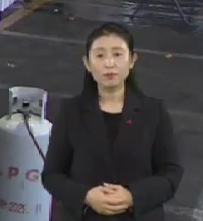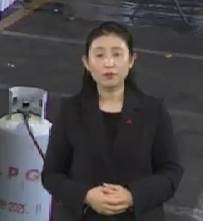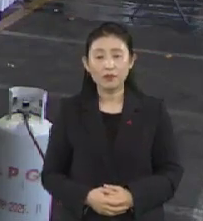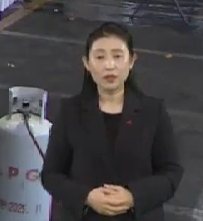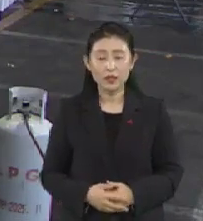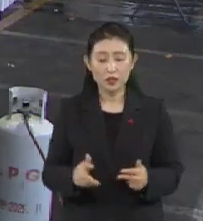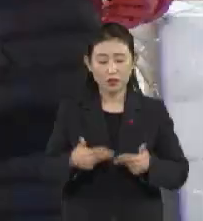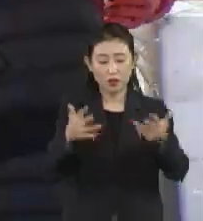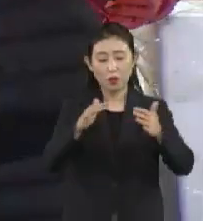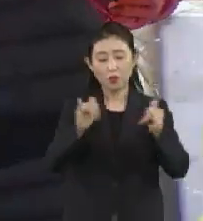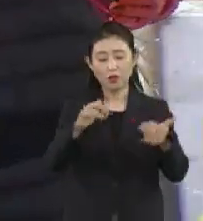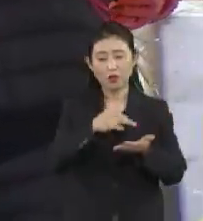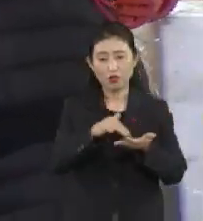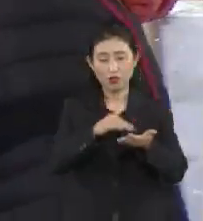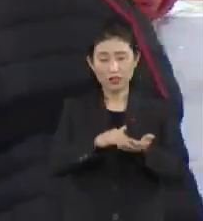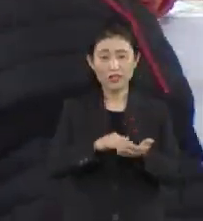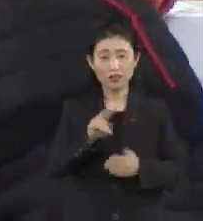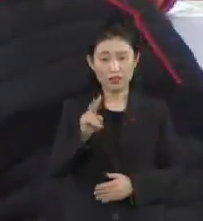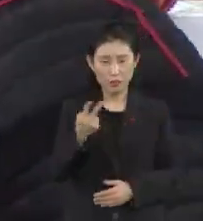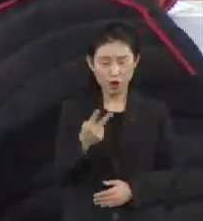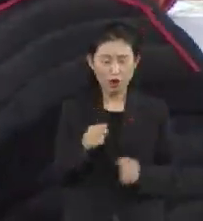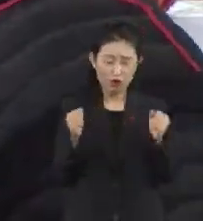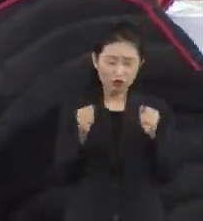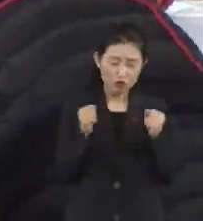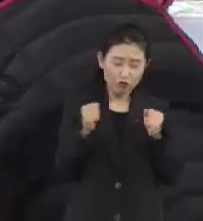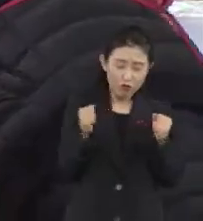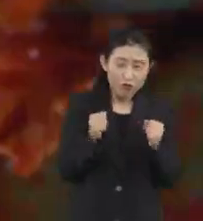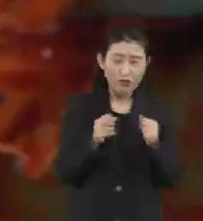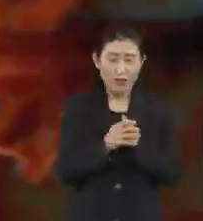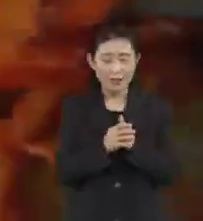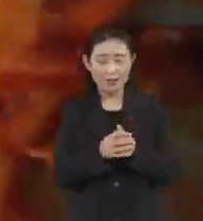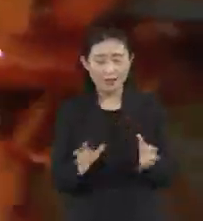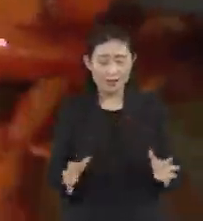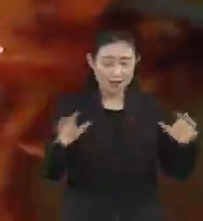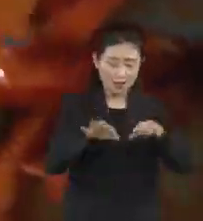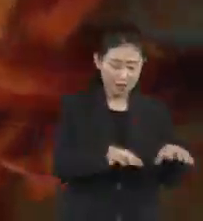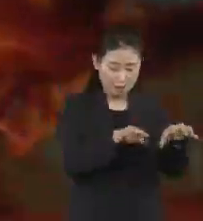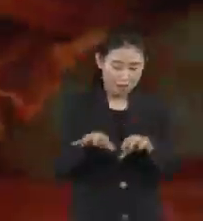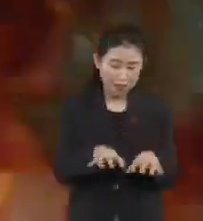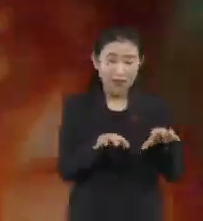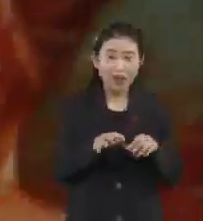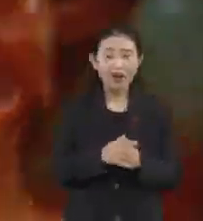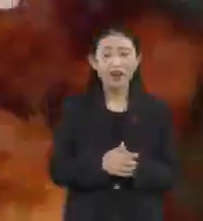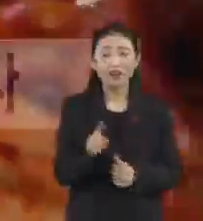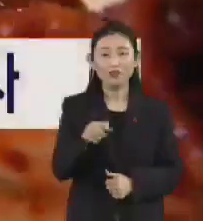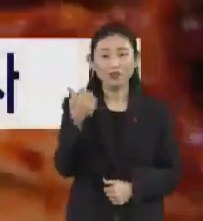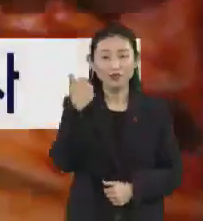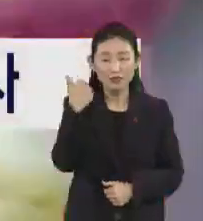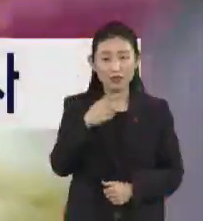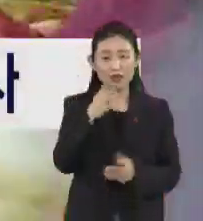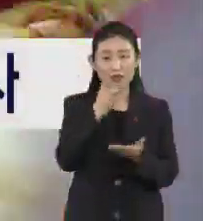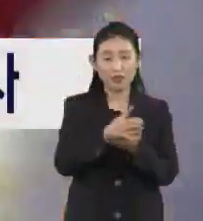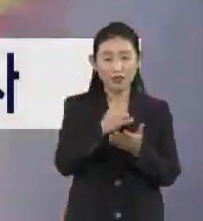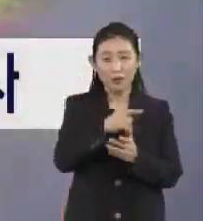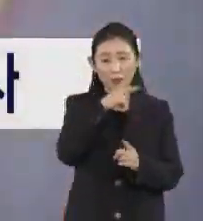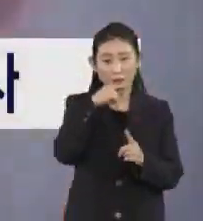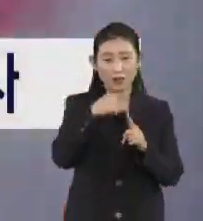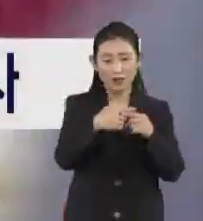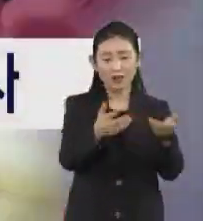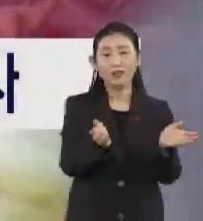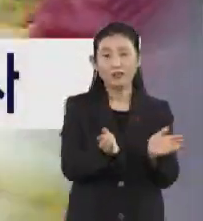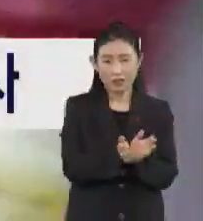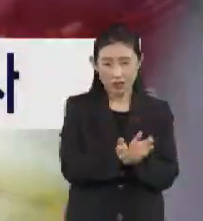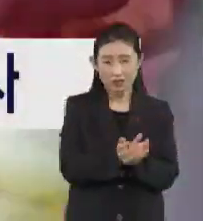200여 명의 자원봉사자들이 하얀 입김을 내뿜으며 김장김치를 버무리고 있습니다. 천안 적십자사 회원들이 김장 나눔 행사를